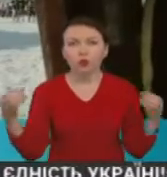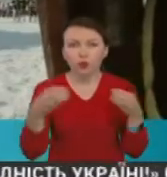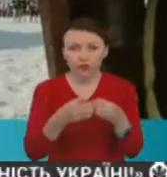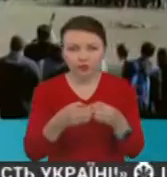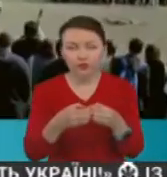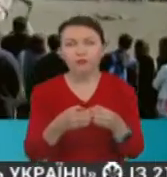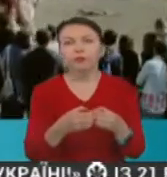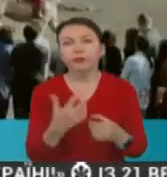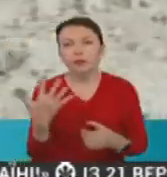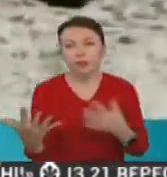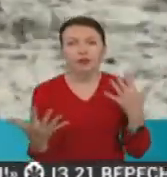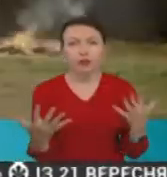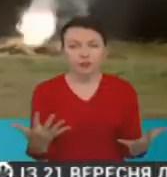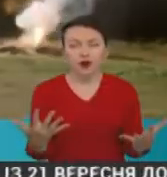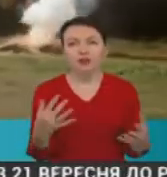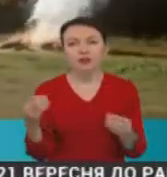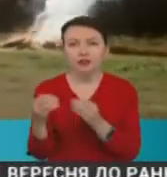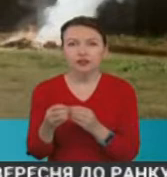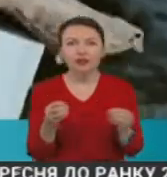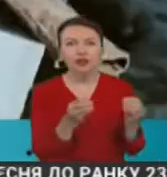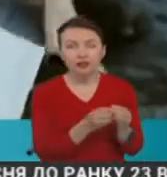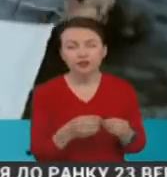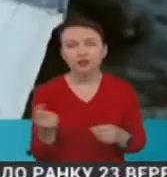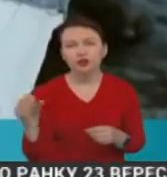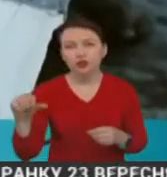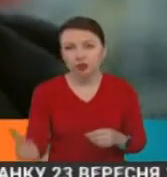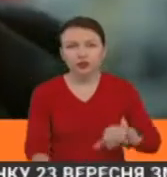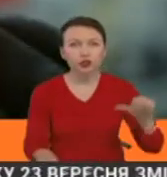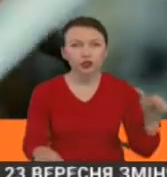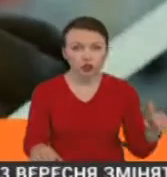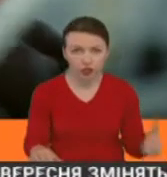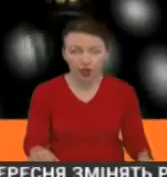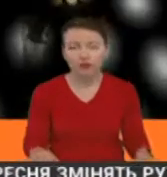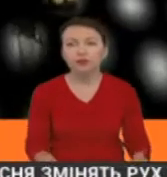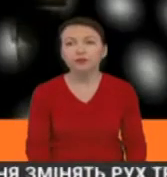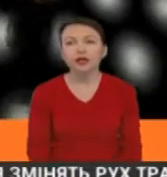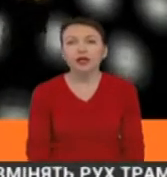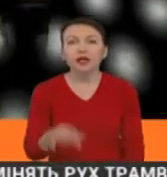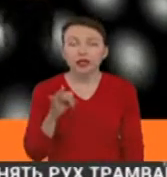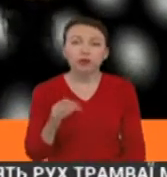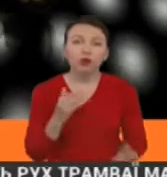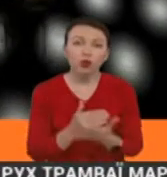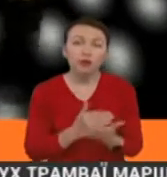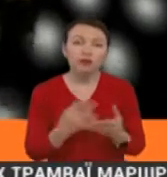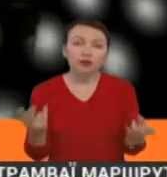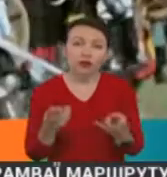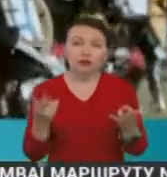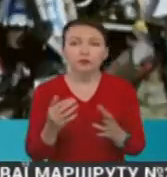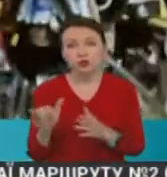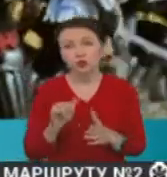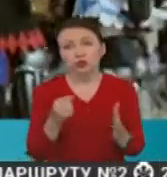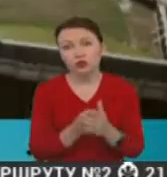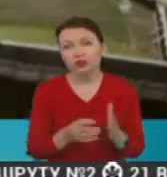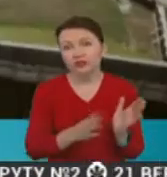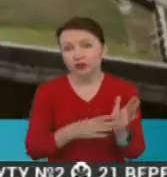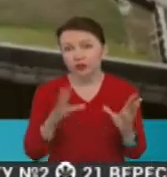будуть і 5 на 5, і 10 на 10, і 16 на 16. І програма триватиме в суботу до 9-ї